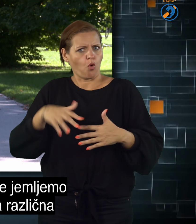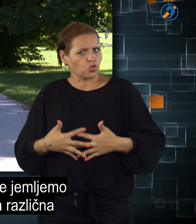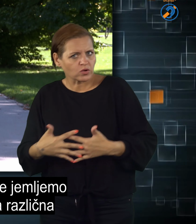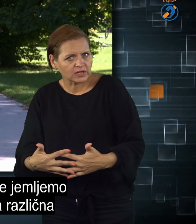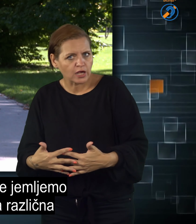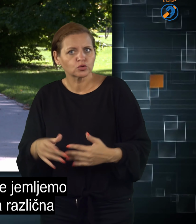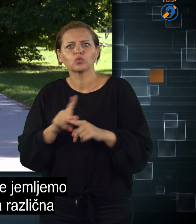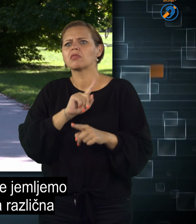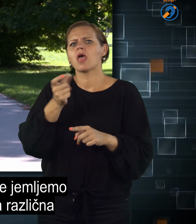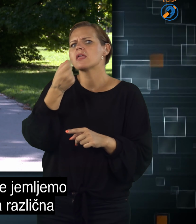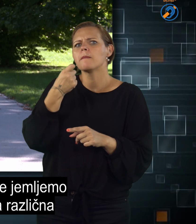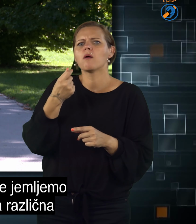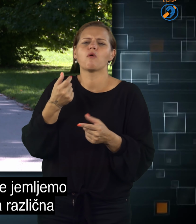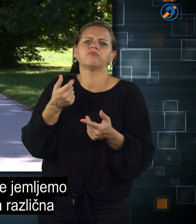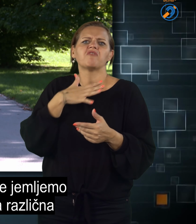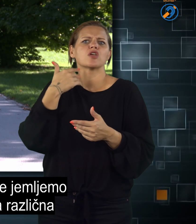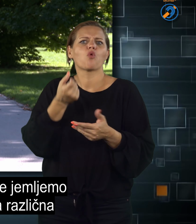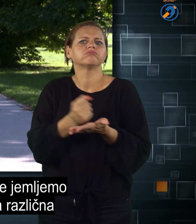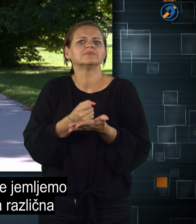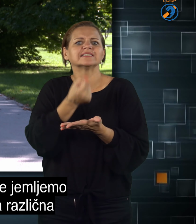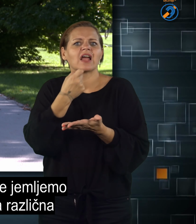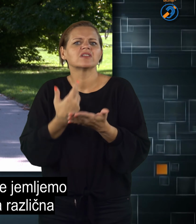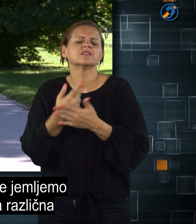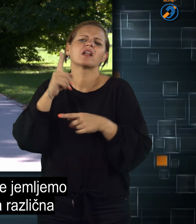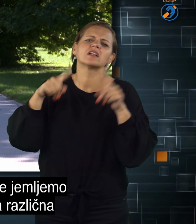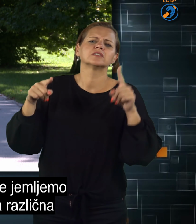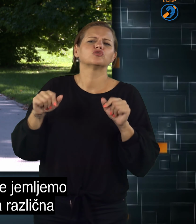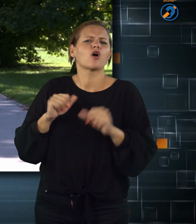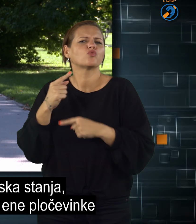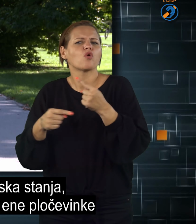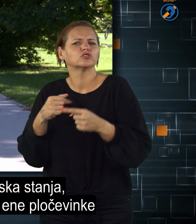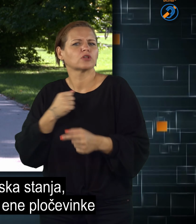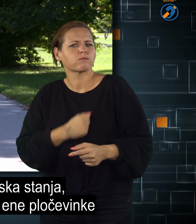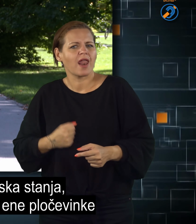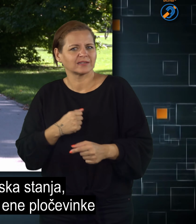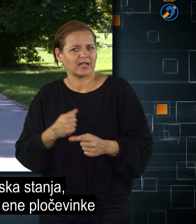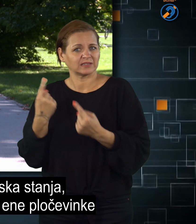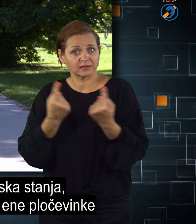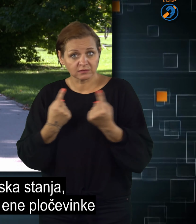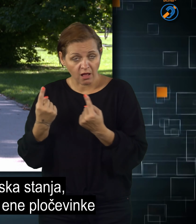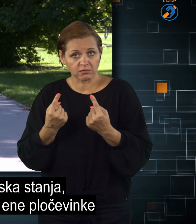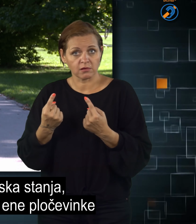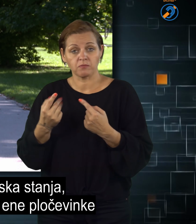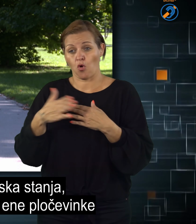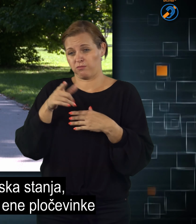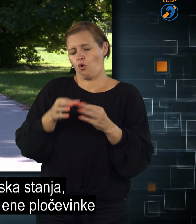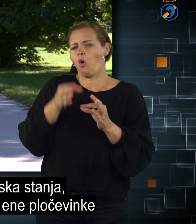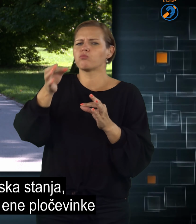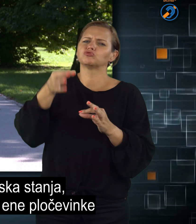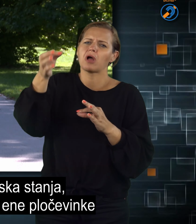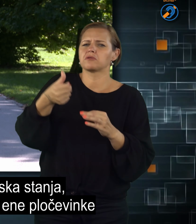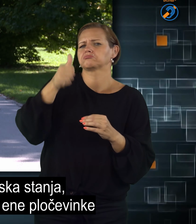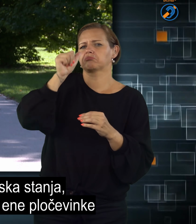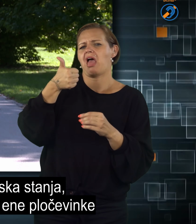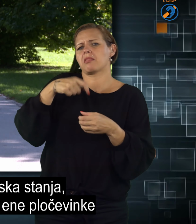noseči in ne jemljemo veliko zdravil za različna kronična bolezenska stanja, ob občasnem zaužitju ene pločevinke načeloma ne bi